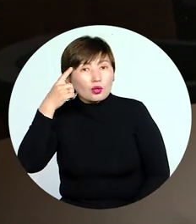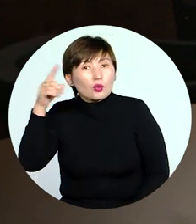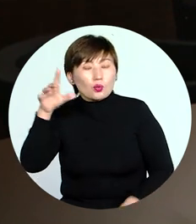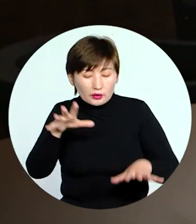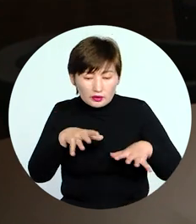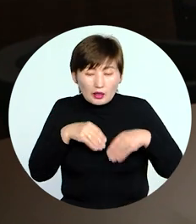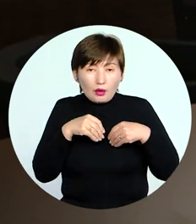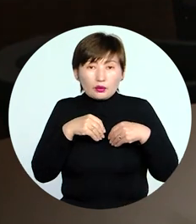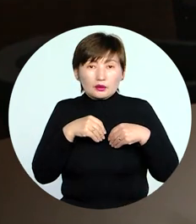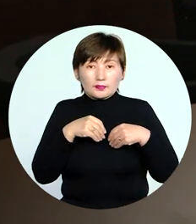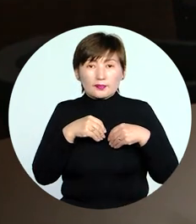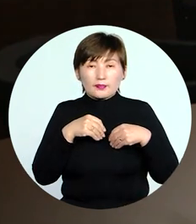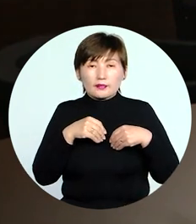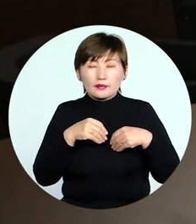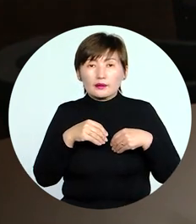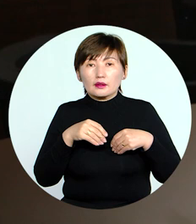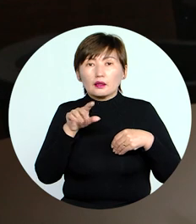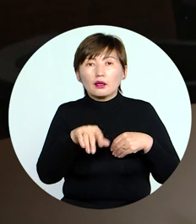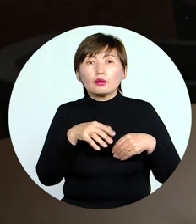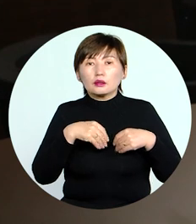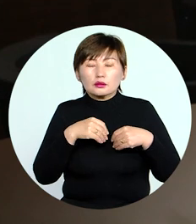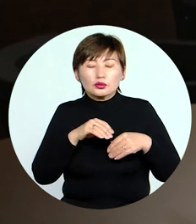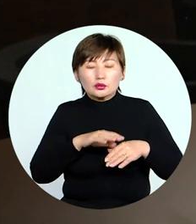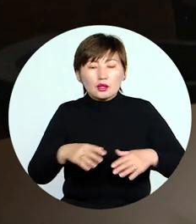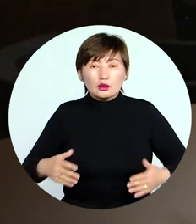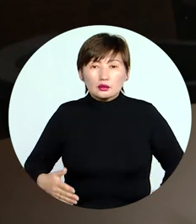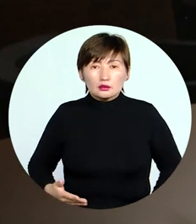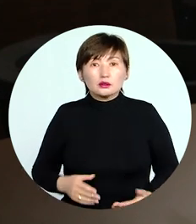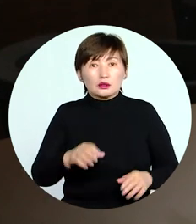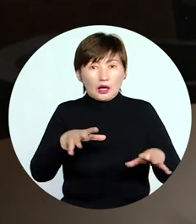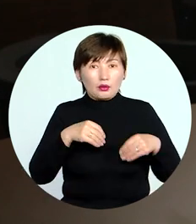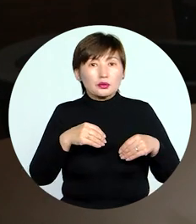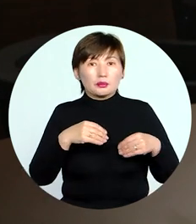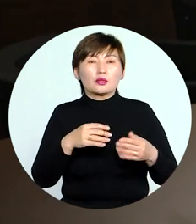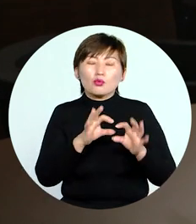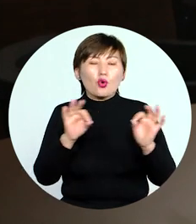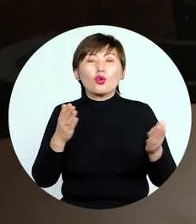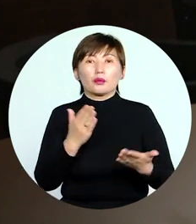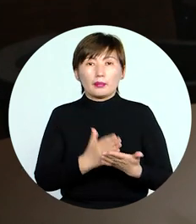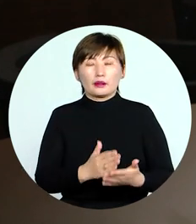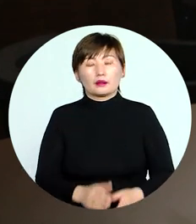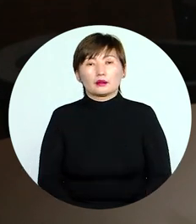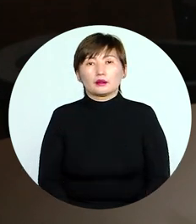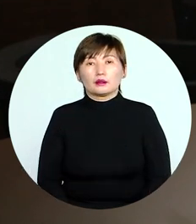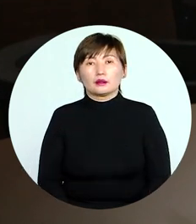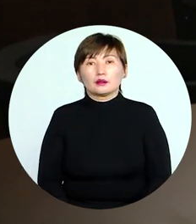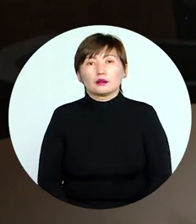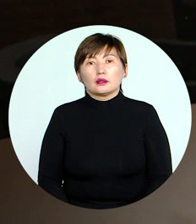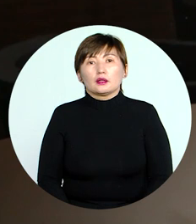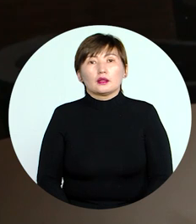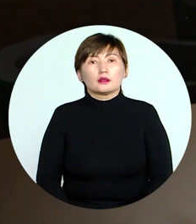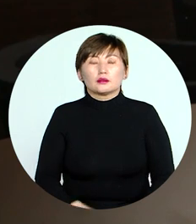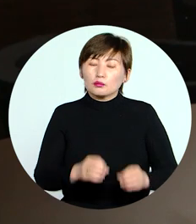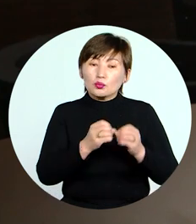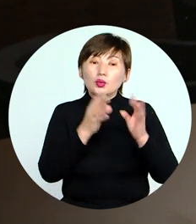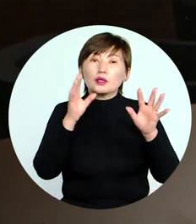сэтгэлийн одоо өөрийнх нь одоо бий болгосон тэр ертөнцид нэвтрэх нэг гол юм байж дээ юм байна. Ингээд би та бүхэндээ хитгэн одоо бүтээлүүдийг